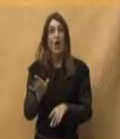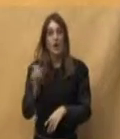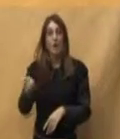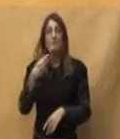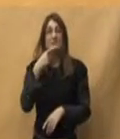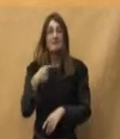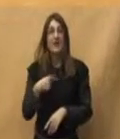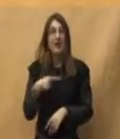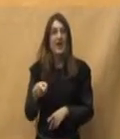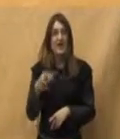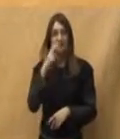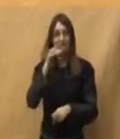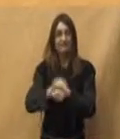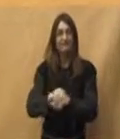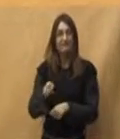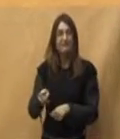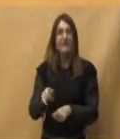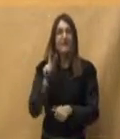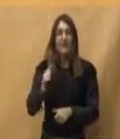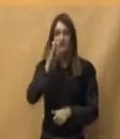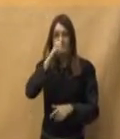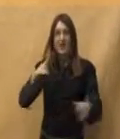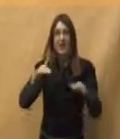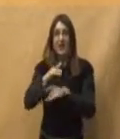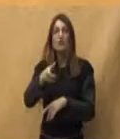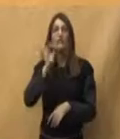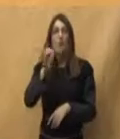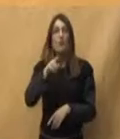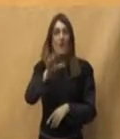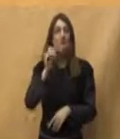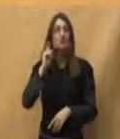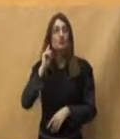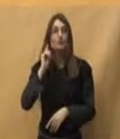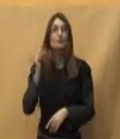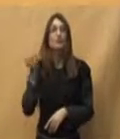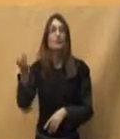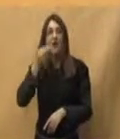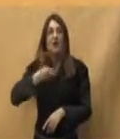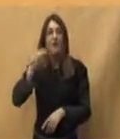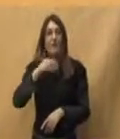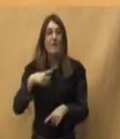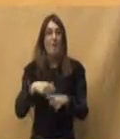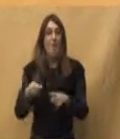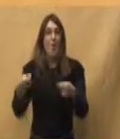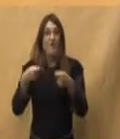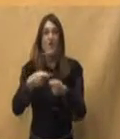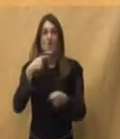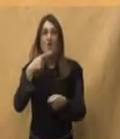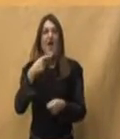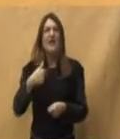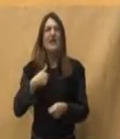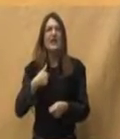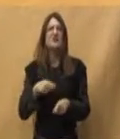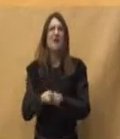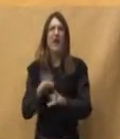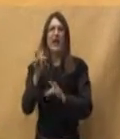dobro konstatirali. Ja mislim da naši gledatelji su to dobro čuli, jer u stvari kad govorimo ja sam